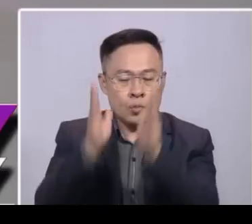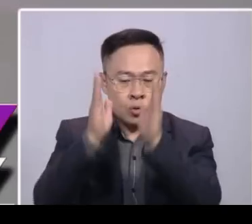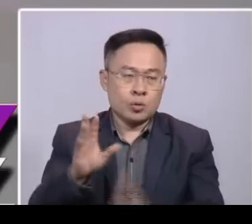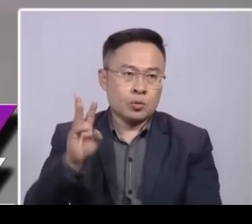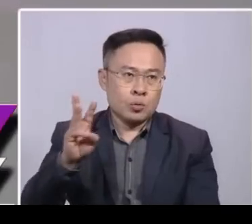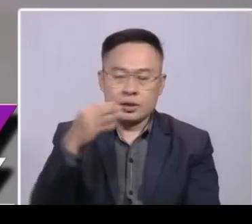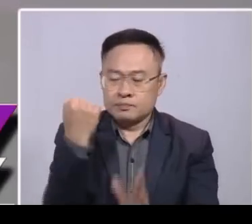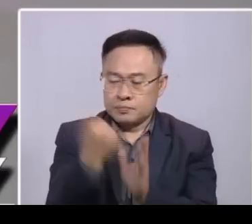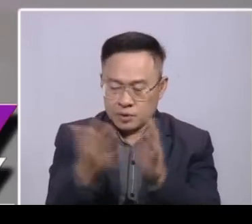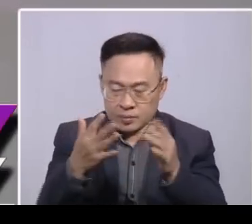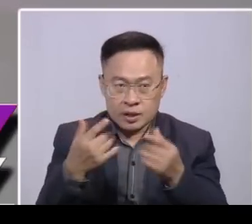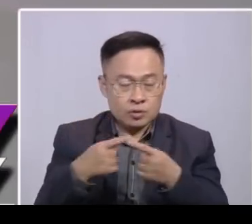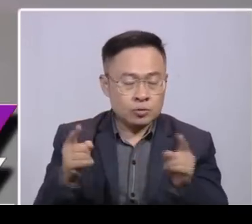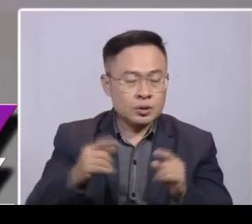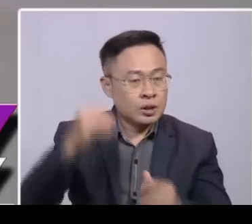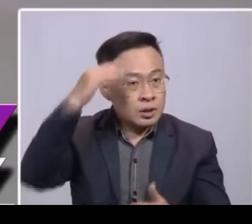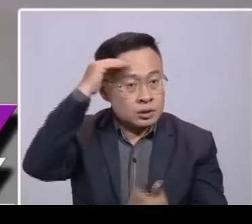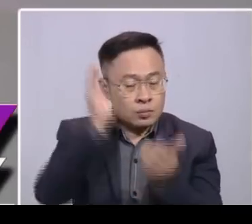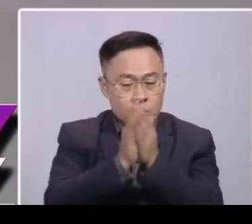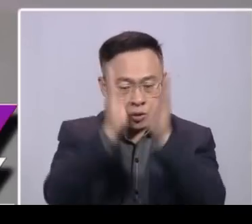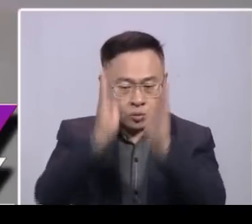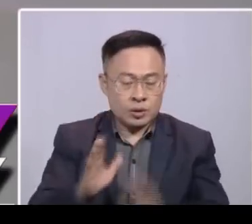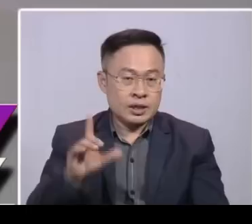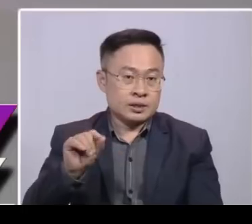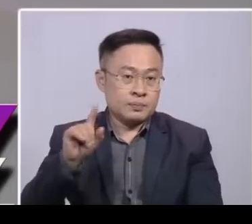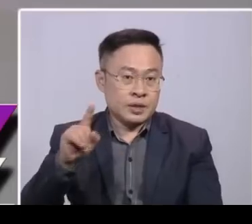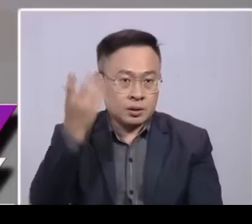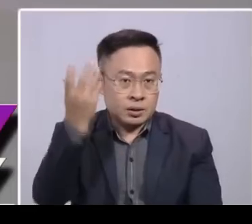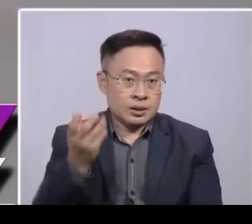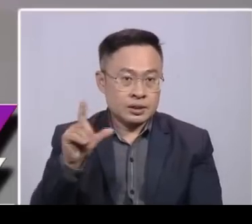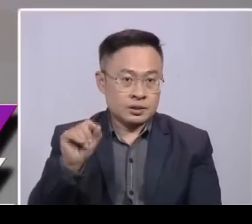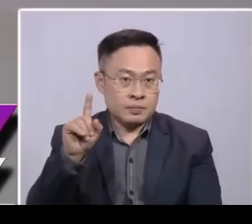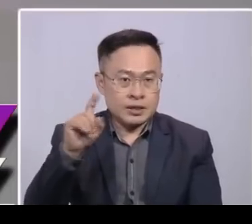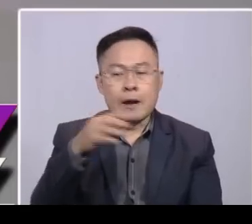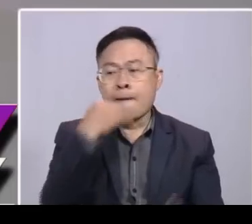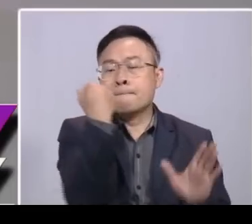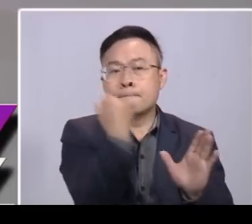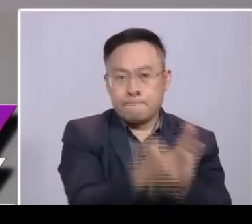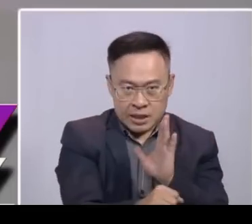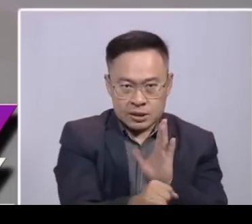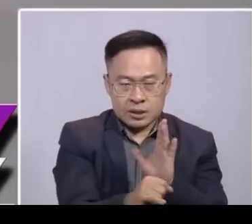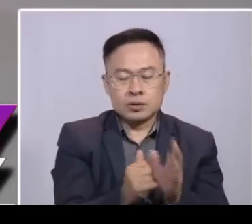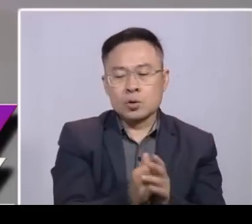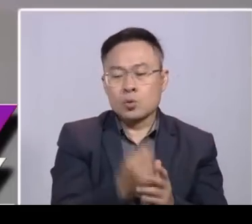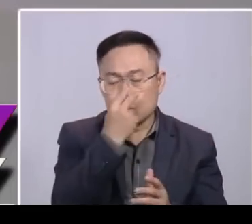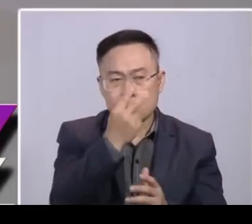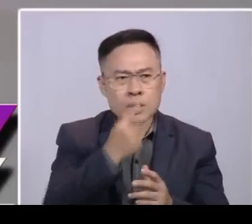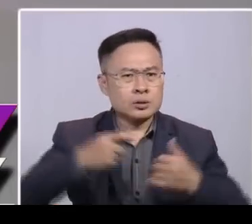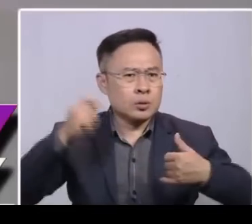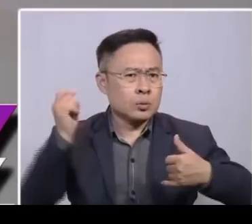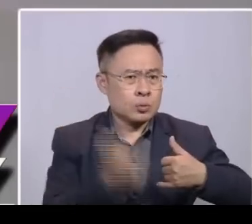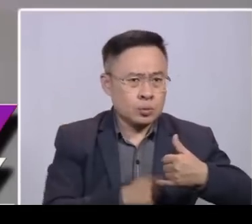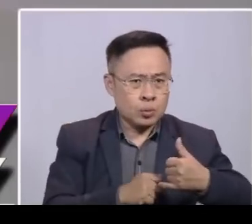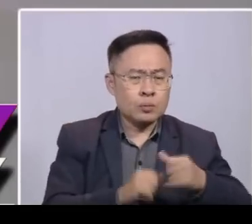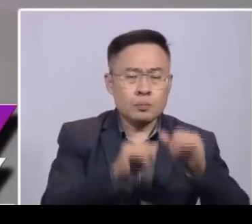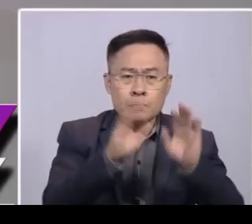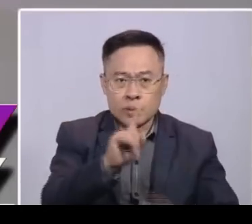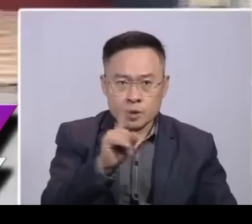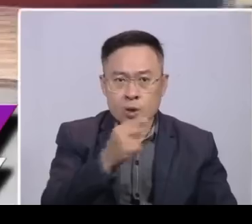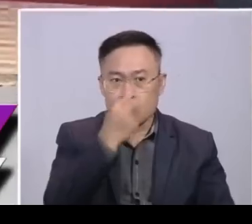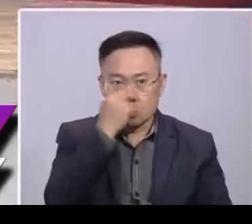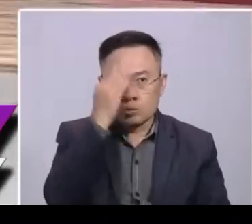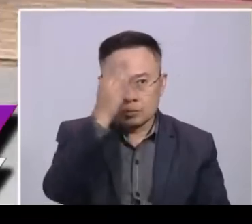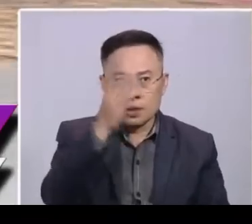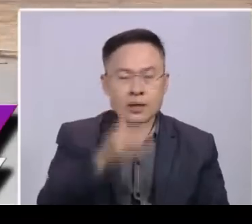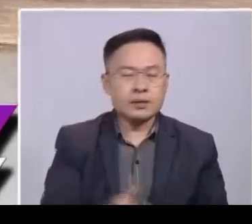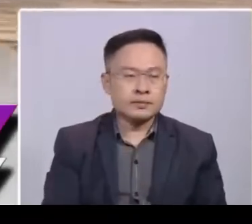ต้องรอผลการประชุมในช่วงบ่ายวันนี้ค่ะนอกจากนี้เมื่อเวลา 10:30 นาทีที่ผ่านมาค่ะพนักง